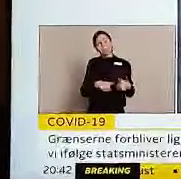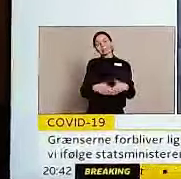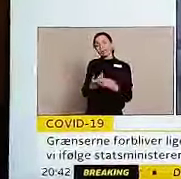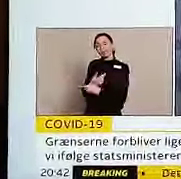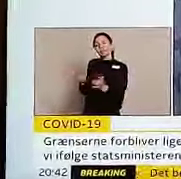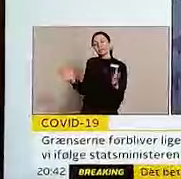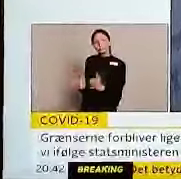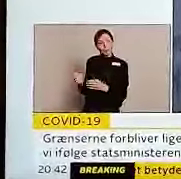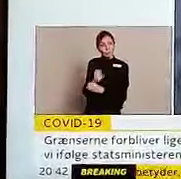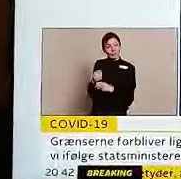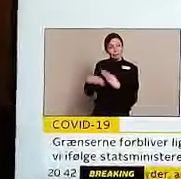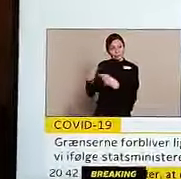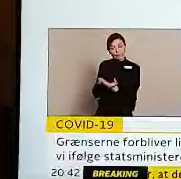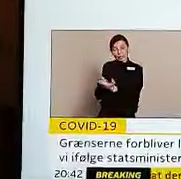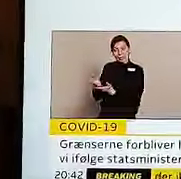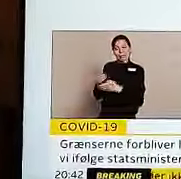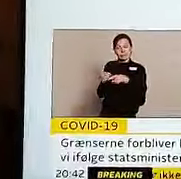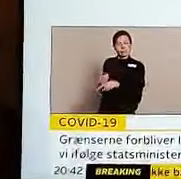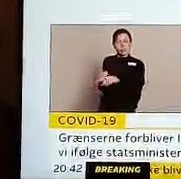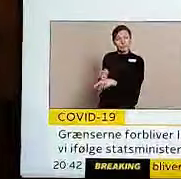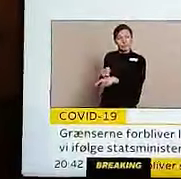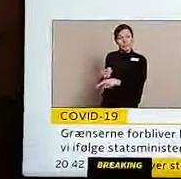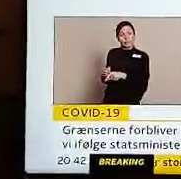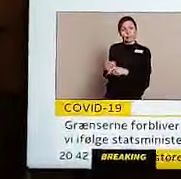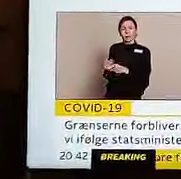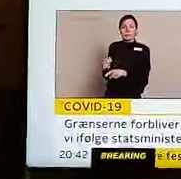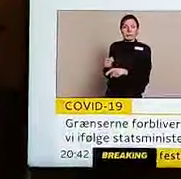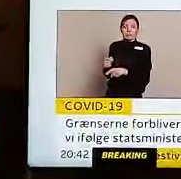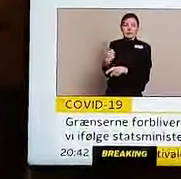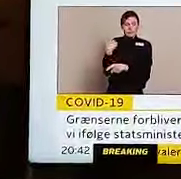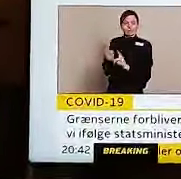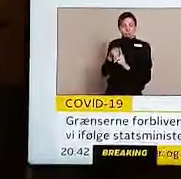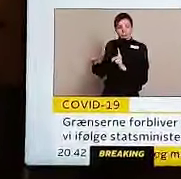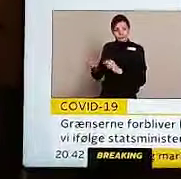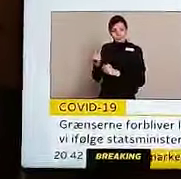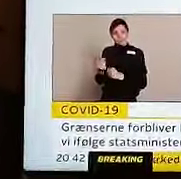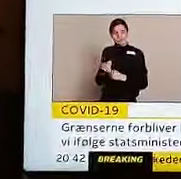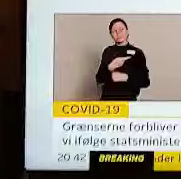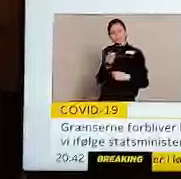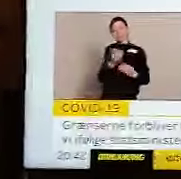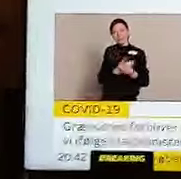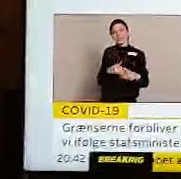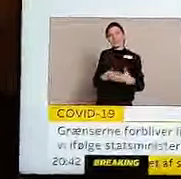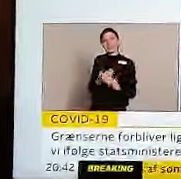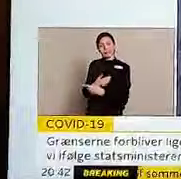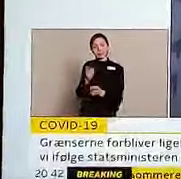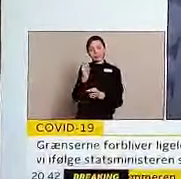15 من نيسان، هو الذي يحدد مستوى عودة الحياة